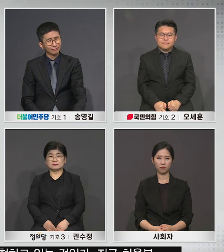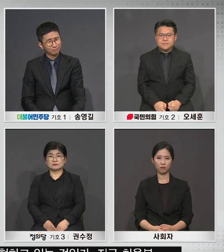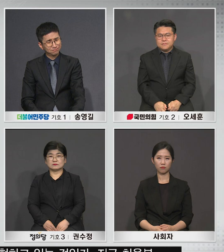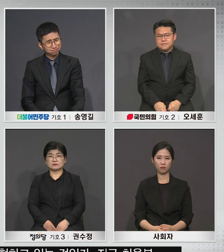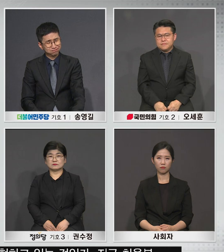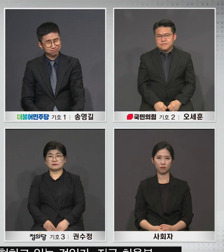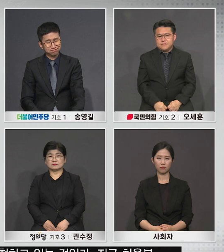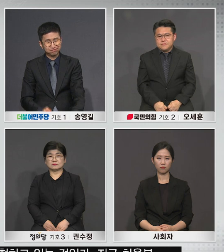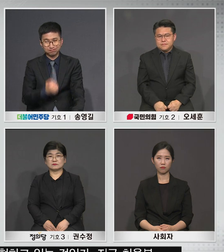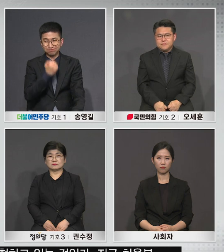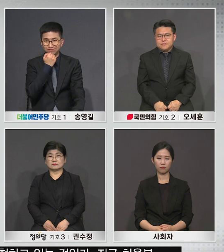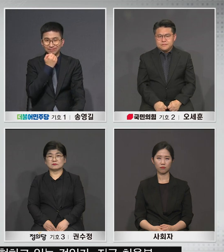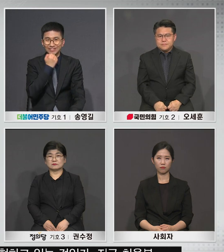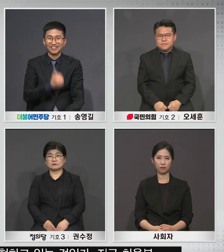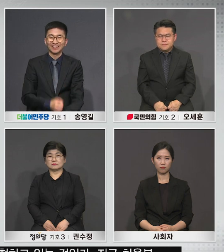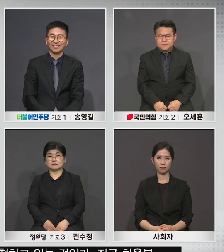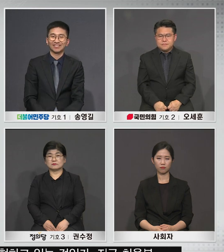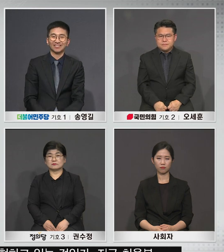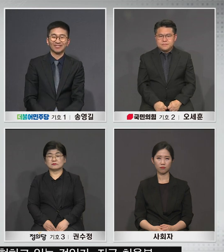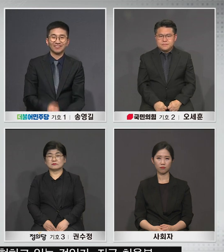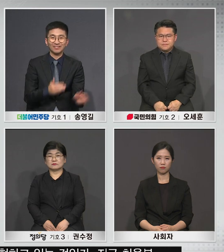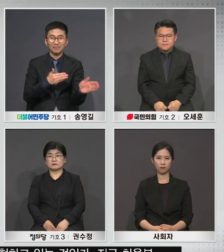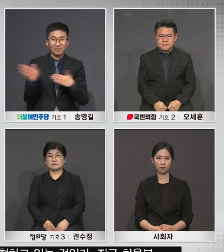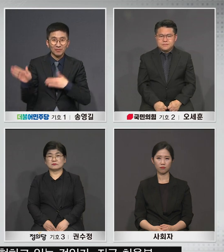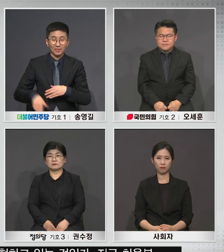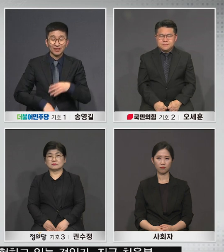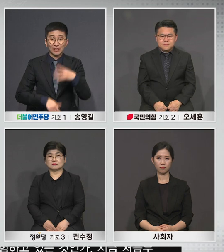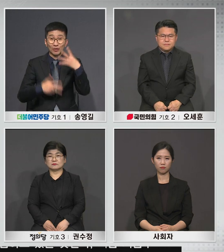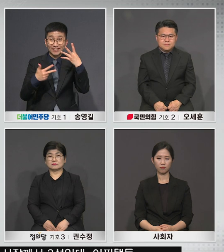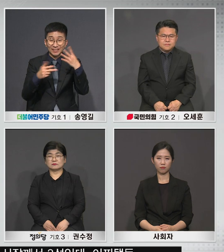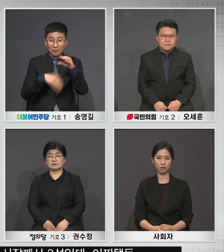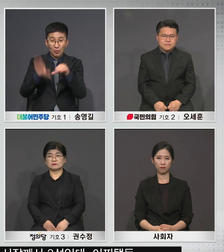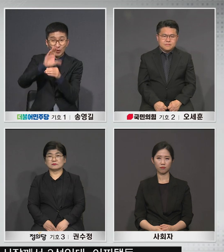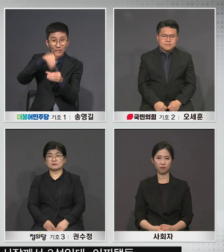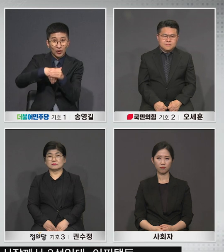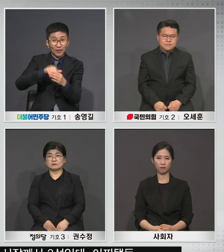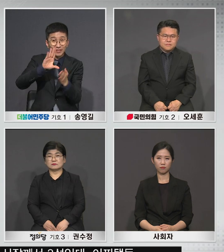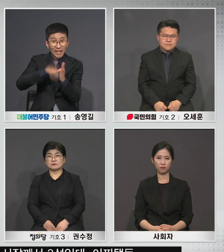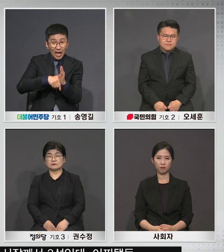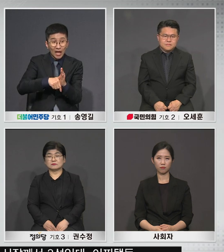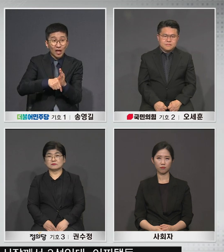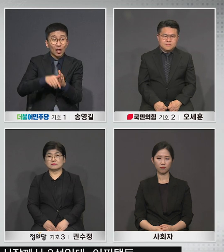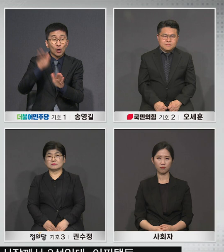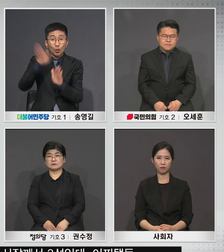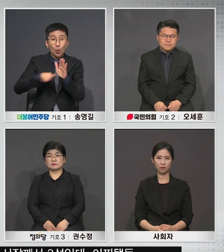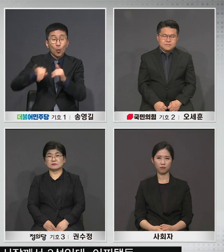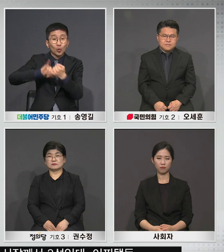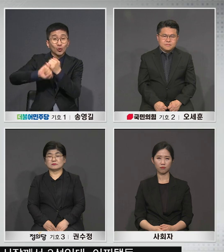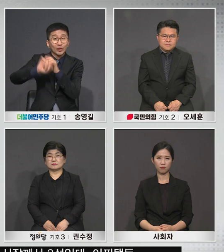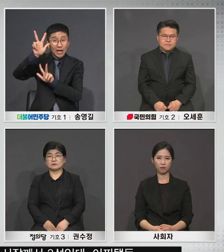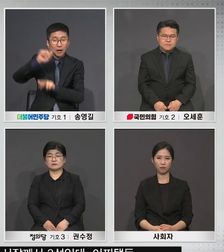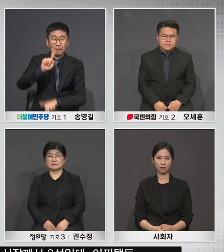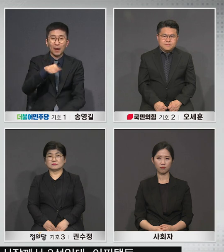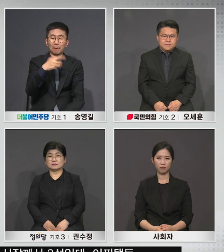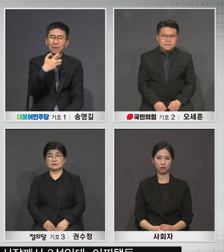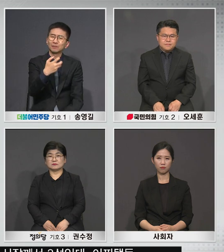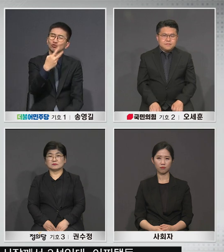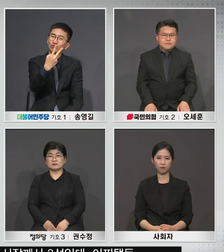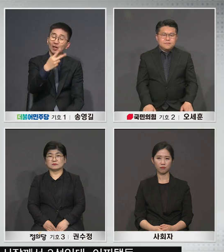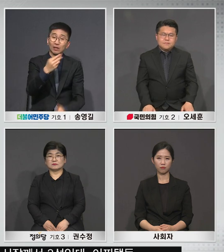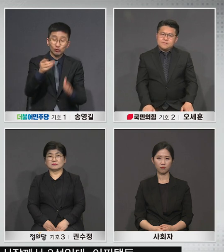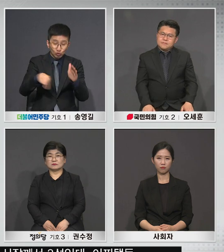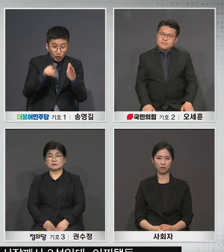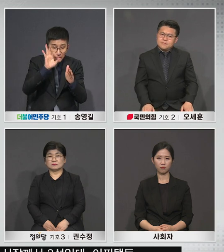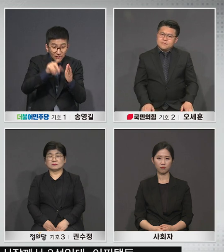제가 4.7 보궐선거 때 공약이 총 189개인데 이 중에 12개 정도만